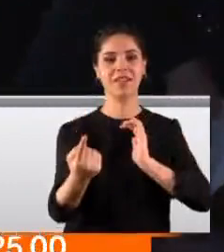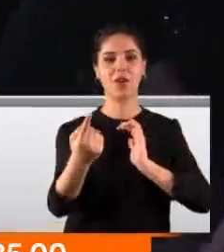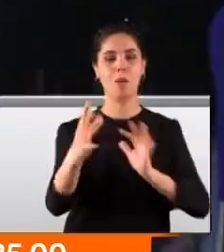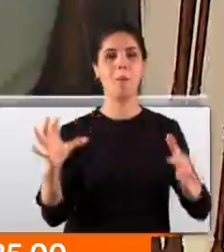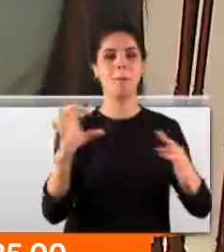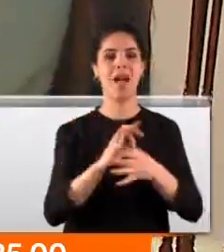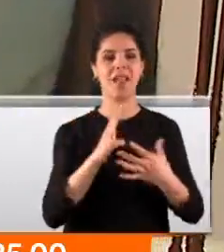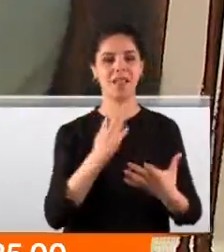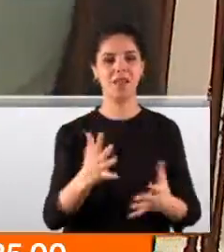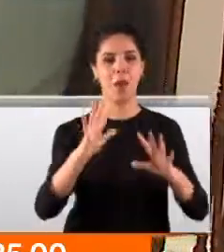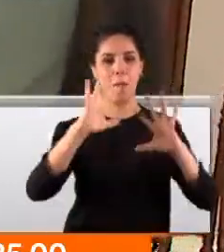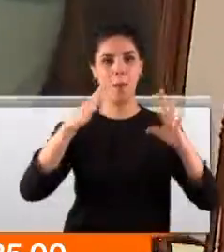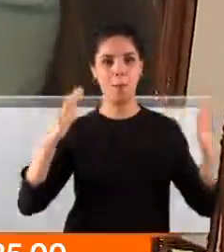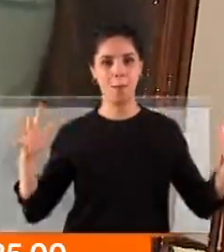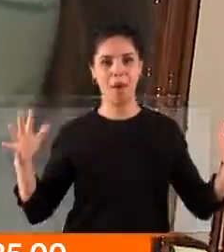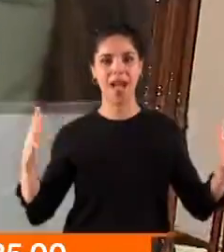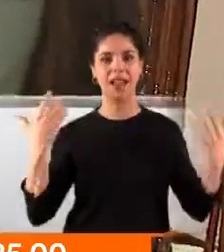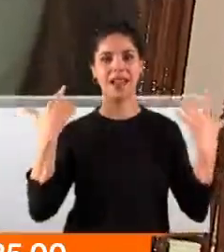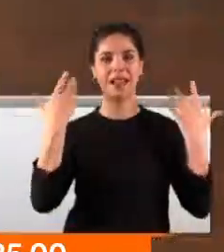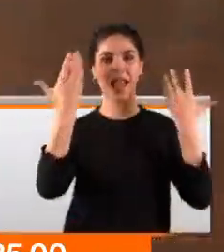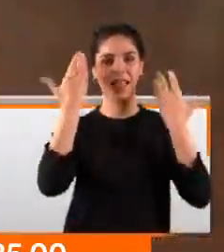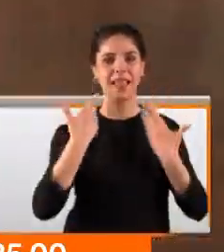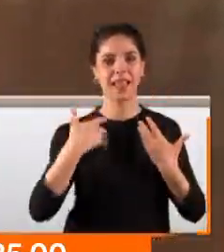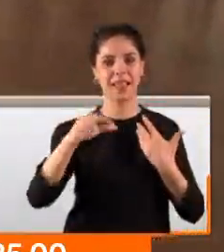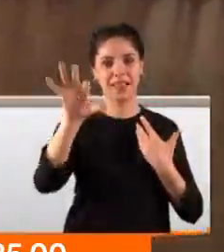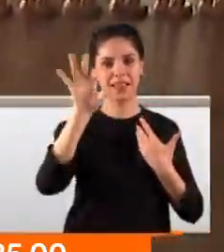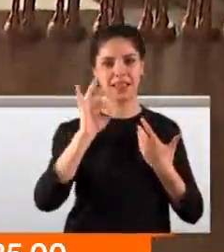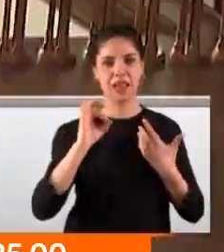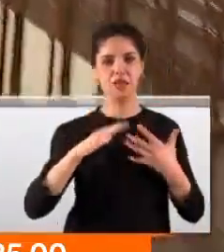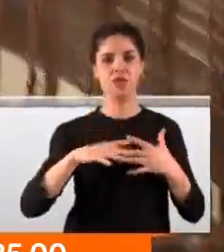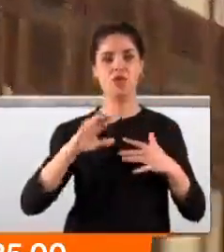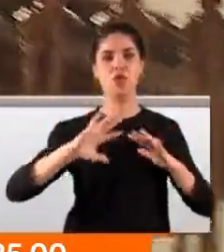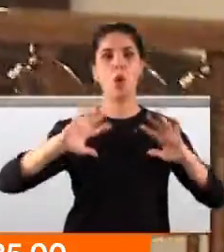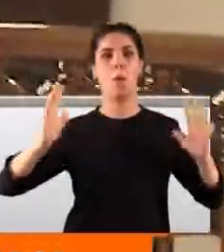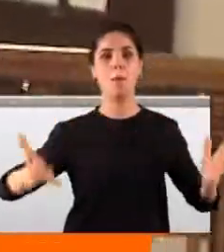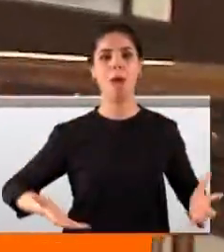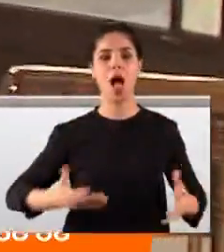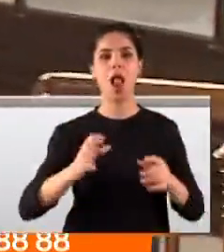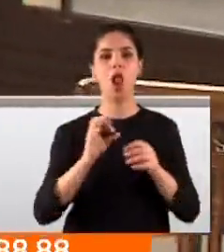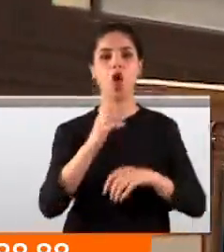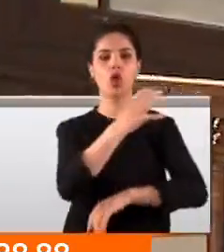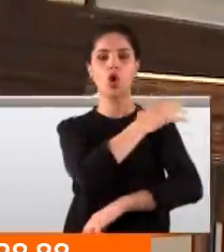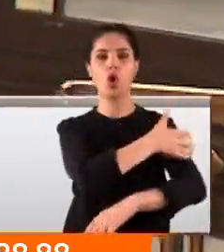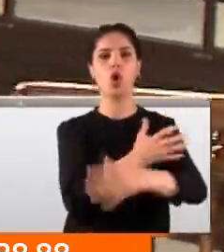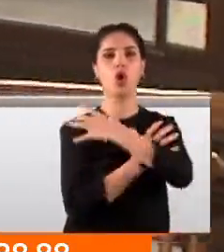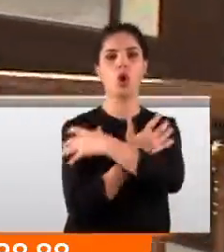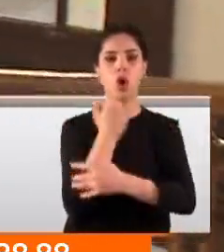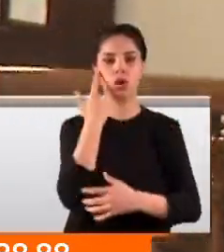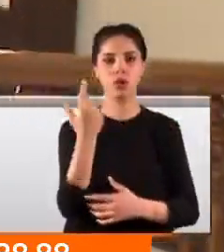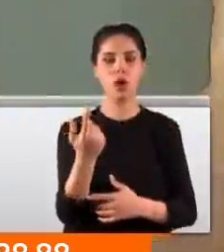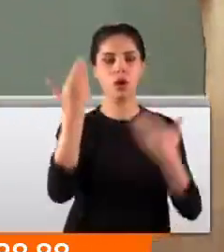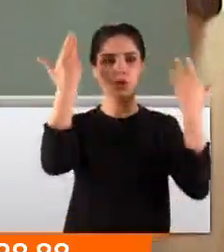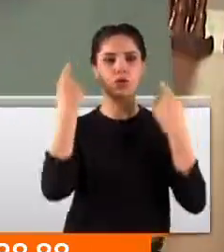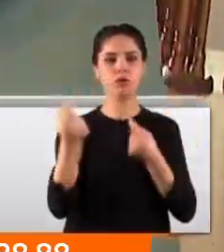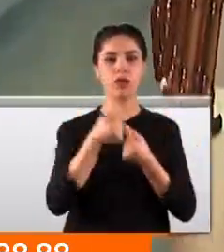tamamlayıcısı olacak. Işıl ışıl parlayan gelinliklerimizi tercih ediyoruz. Ve balon. Bu senin trendleri balon kol. Duvaklarımız da komple nakıştan